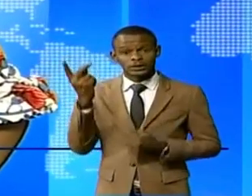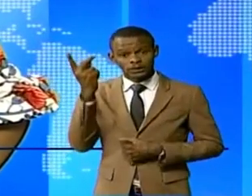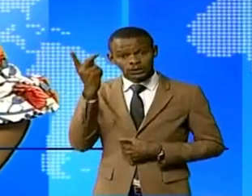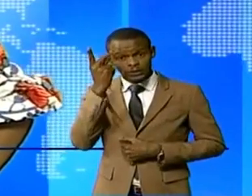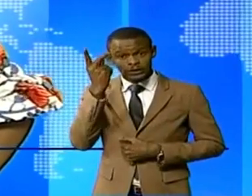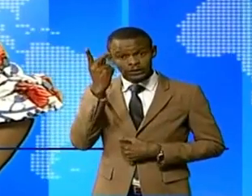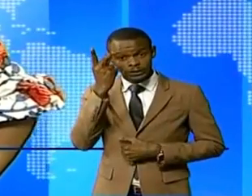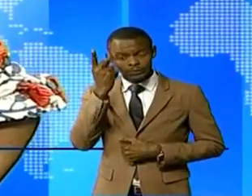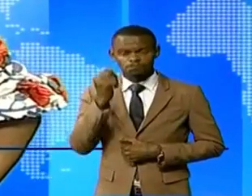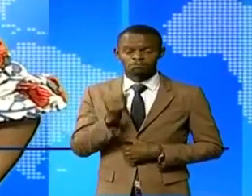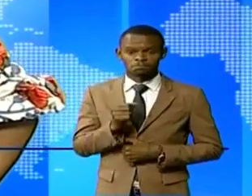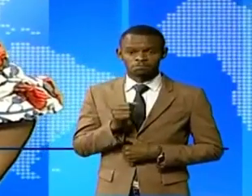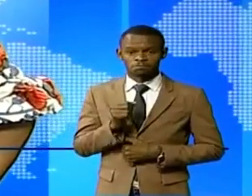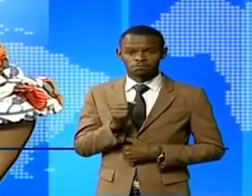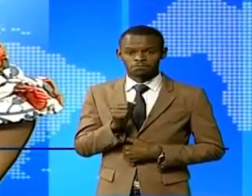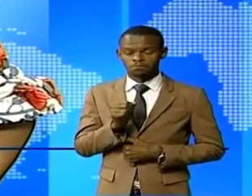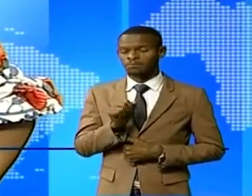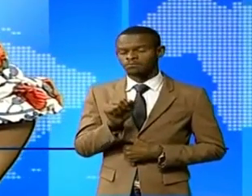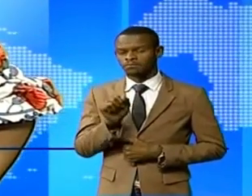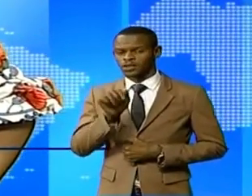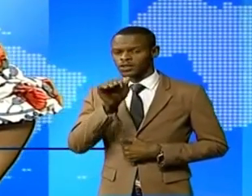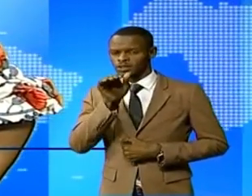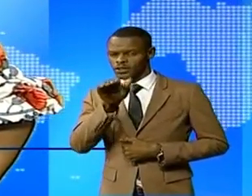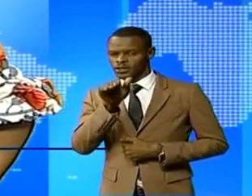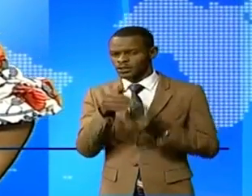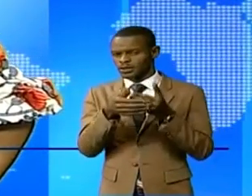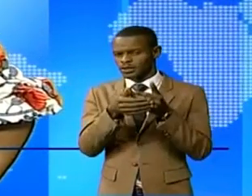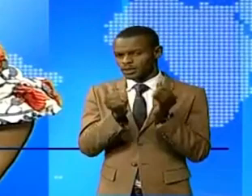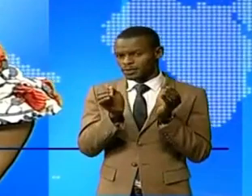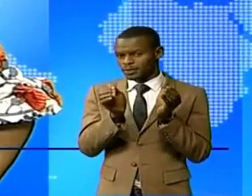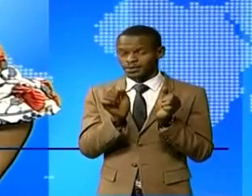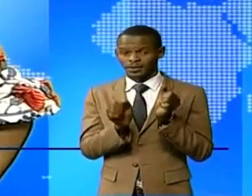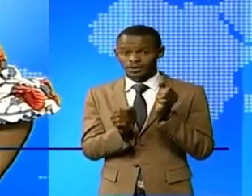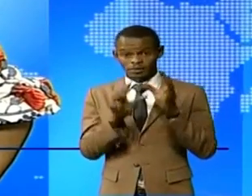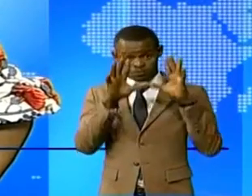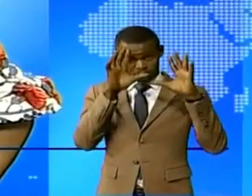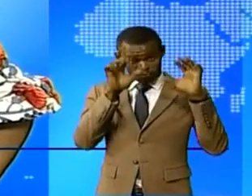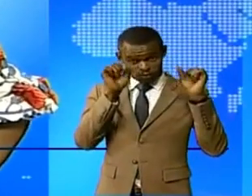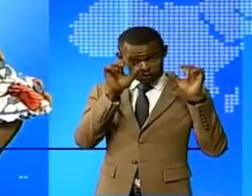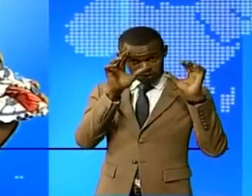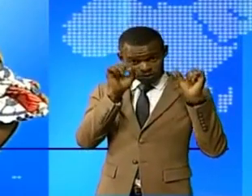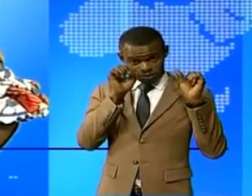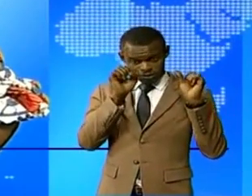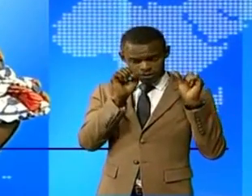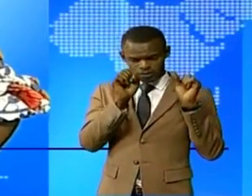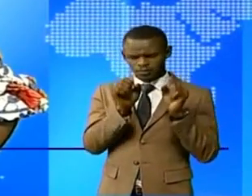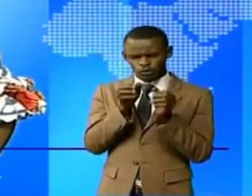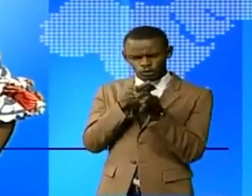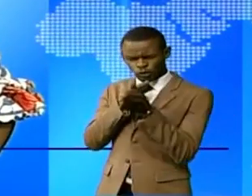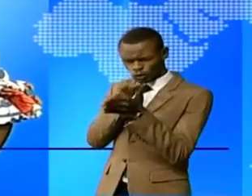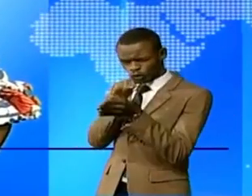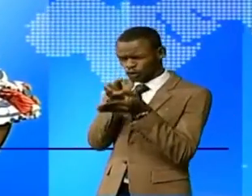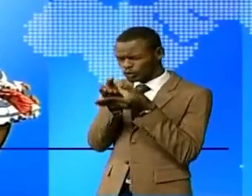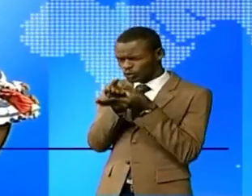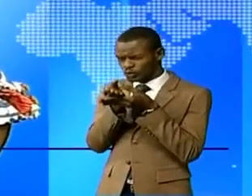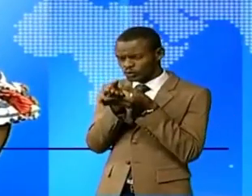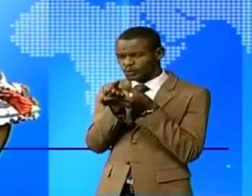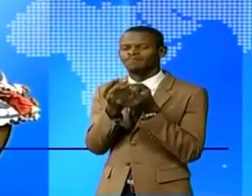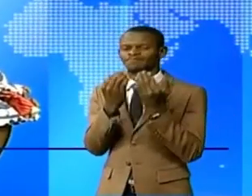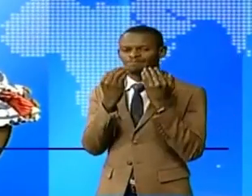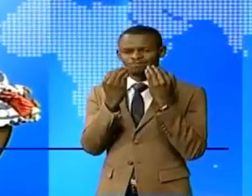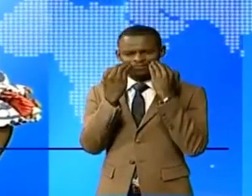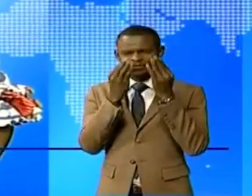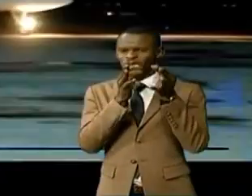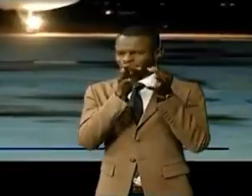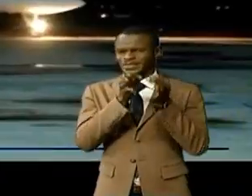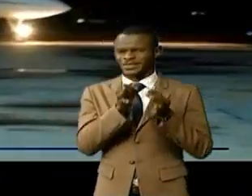directeur de cabinet du chef de l'État, Guylain Nyembo, qui a suivi de près les dossiers, nous explique le pourquoi dans ce reportage.